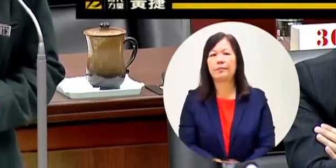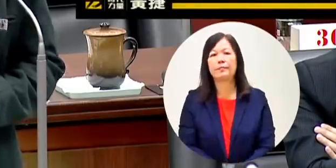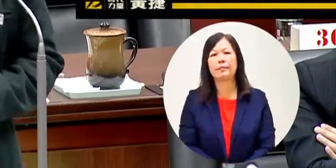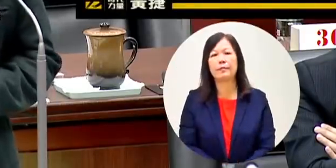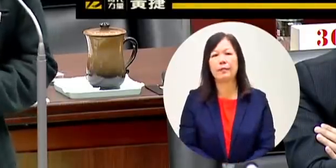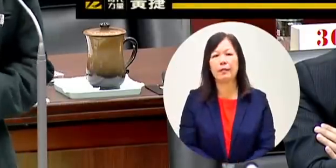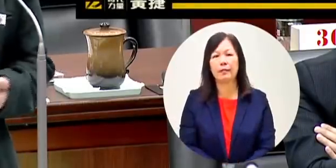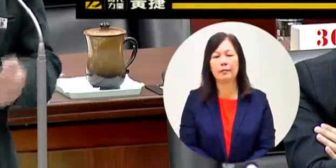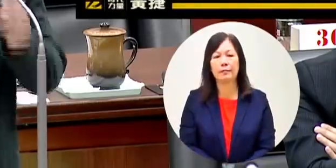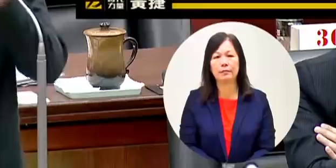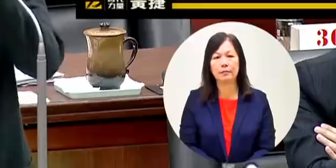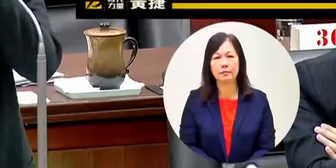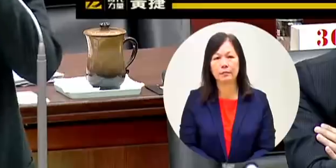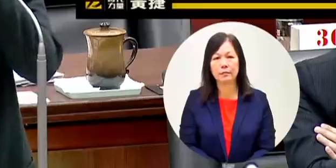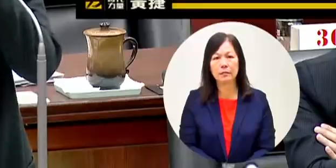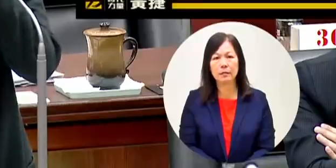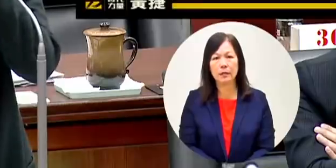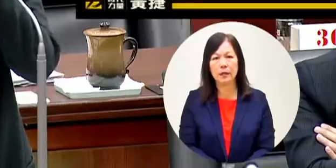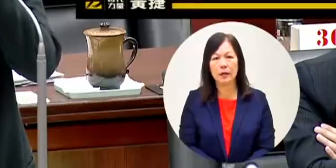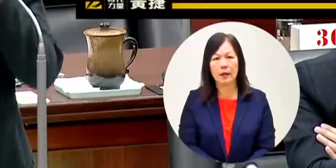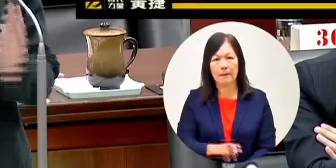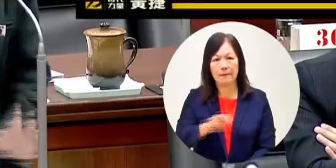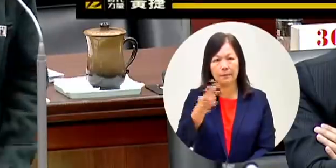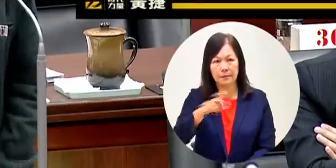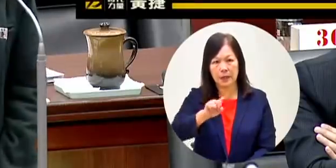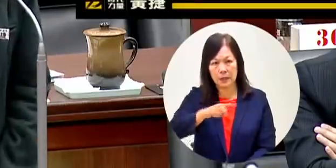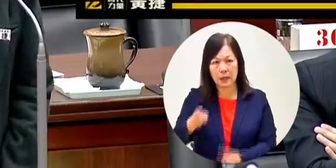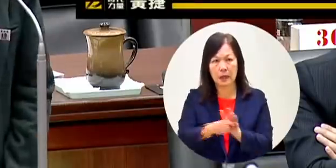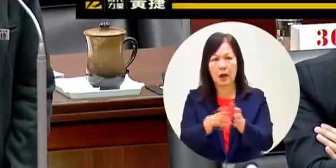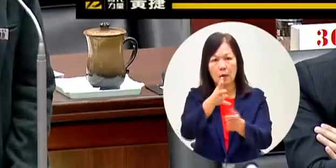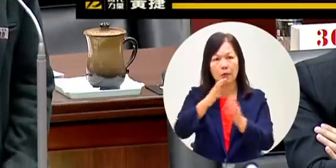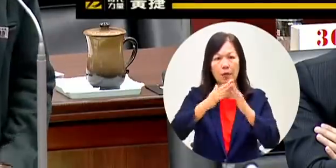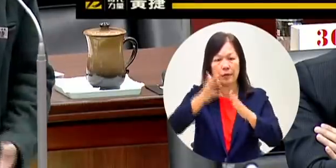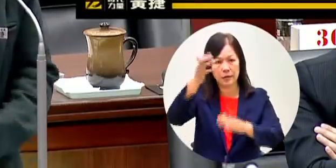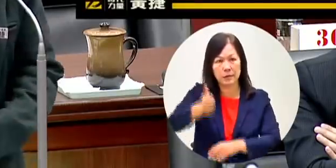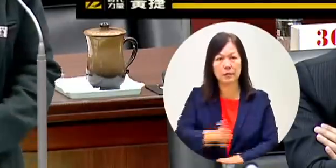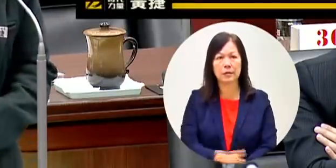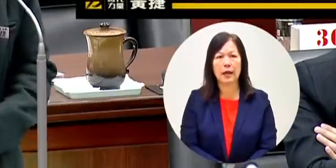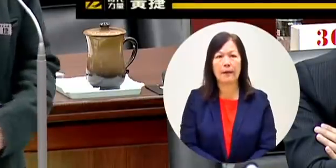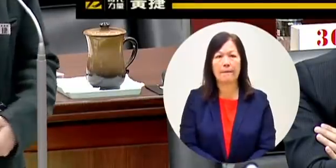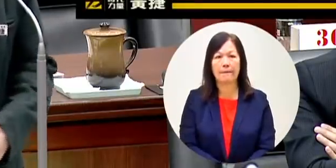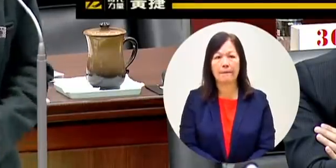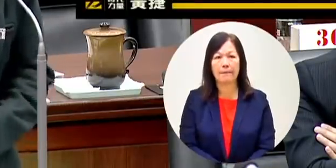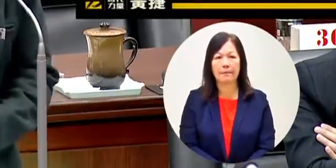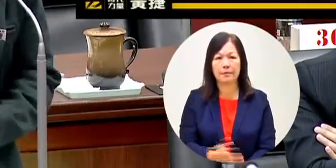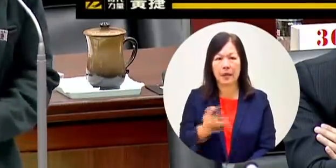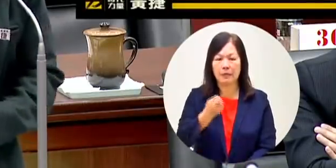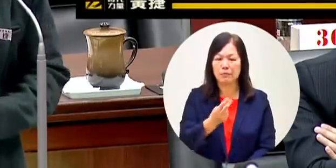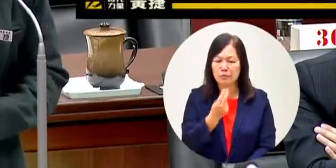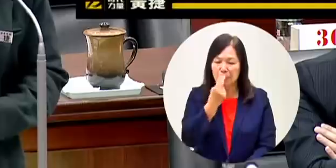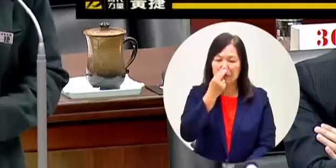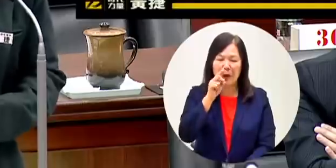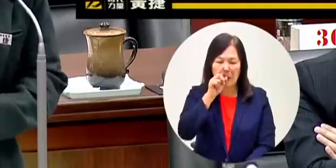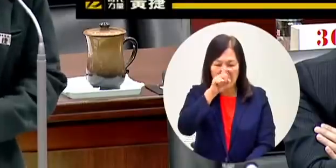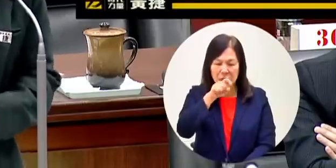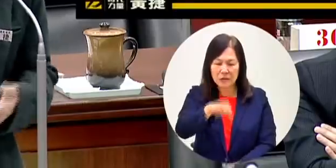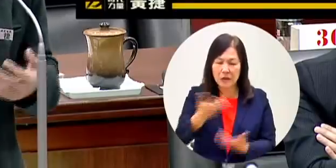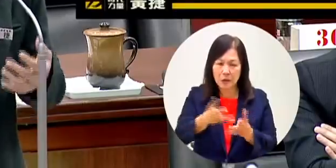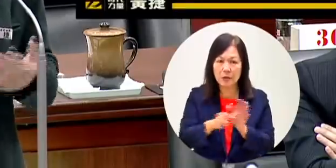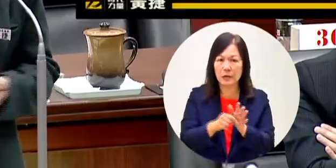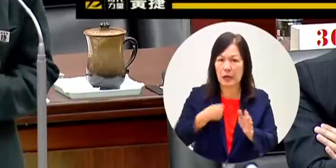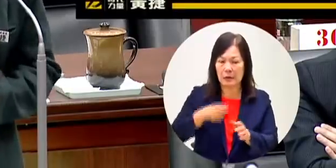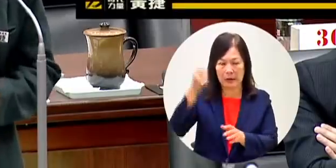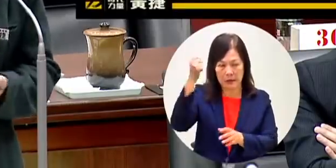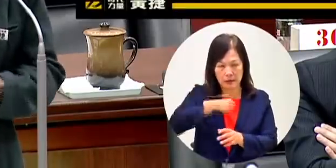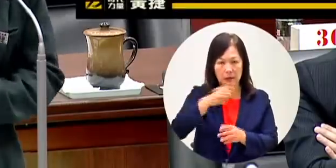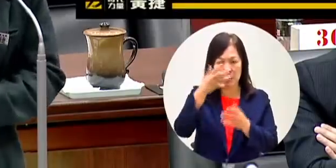再来要询问市长的是一些空气污染的问题。其实上午其实有很多人已经质询过相关空气污